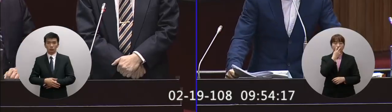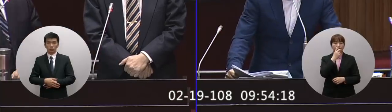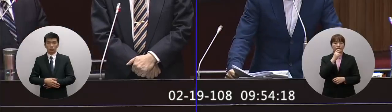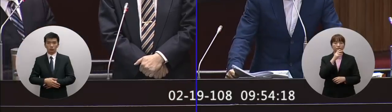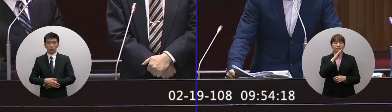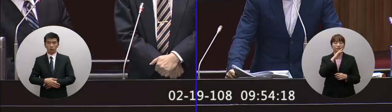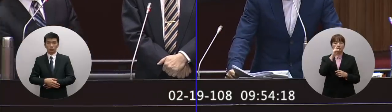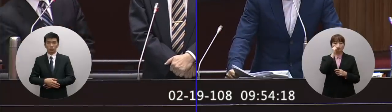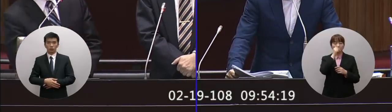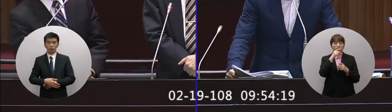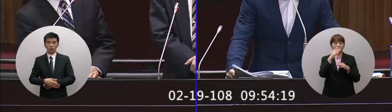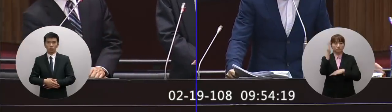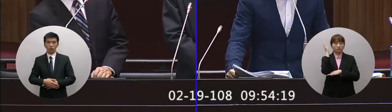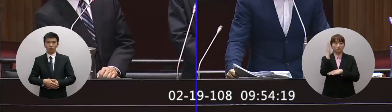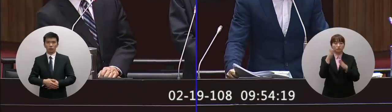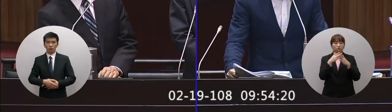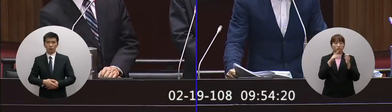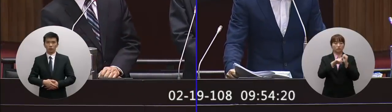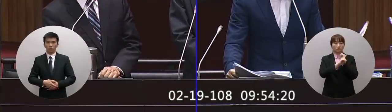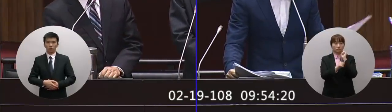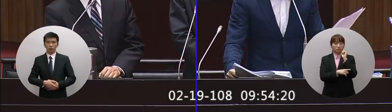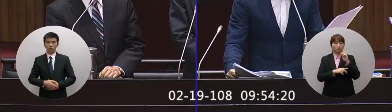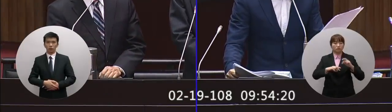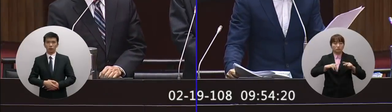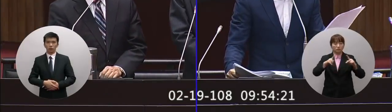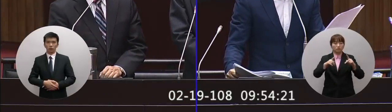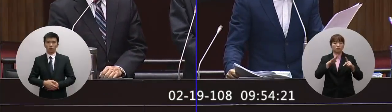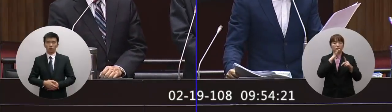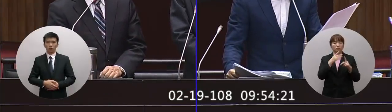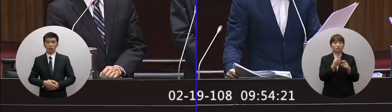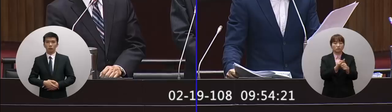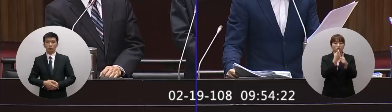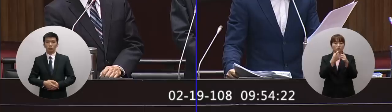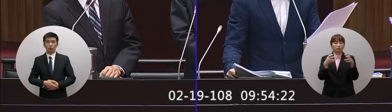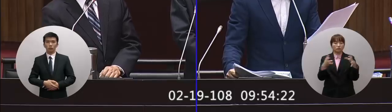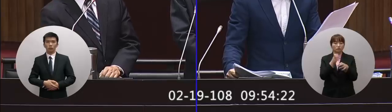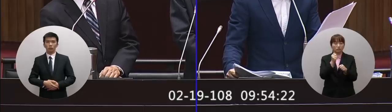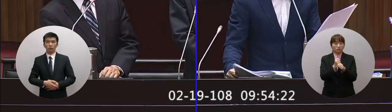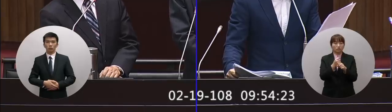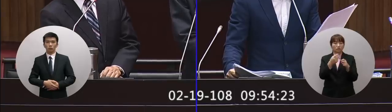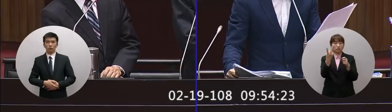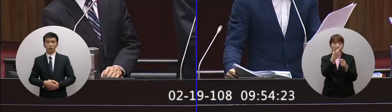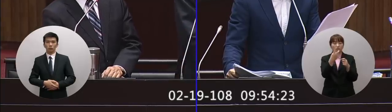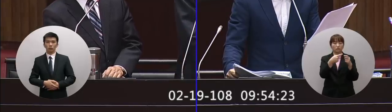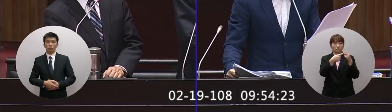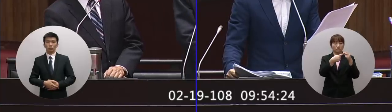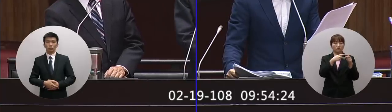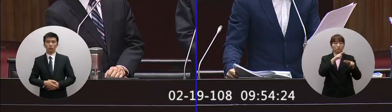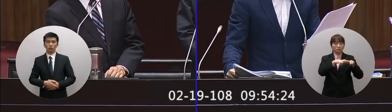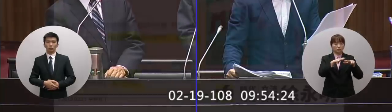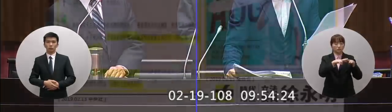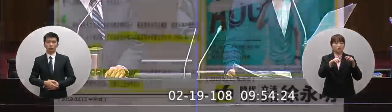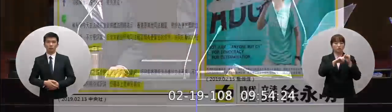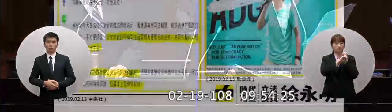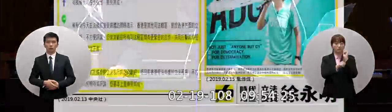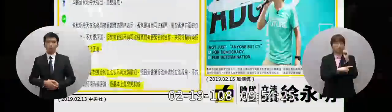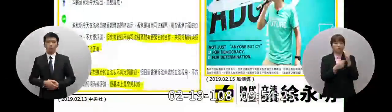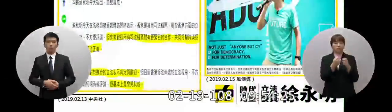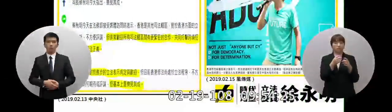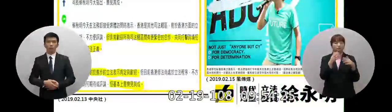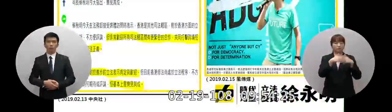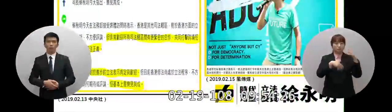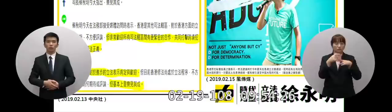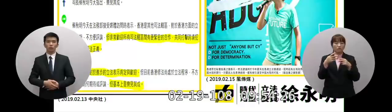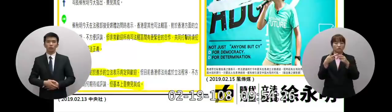区政府要修法哈，这个关于这个引渡合作，他修两个法，一个是刑事法律协助，另外是移交逃